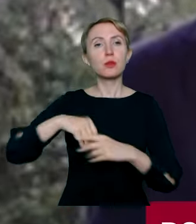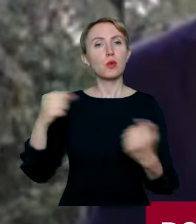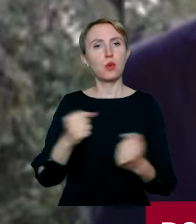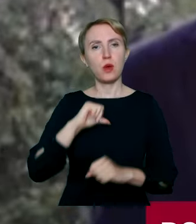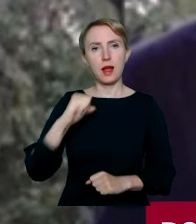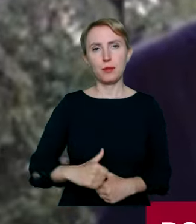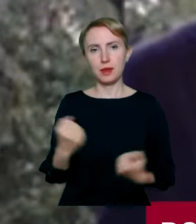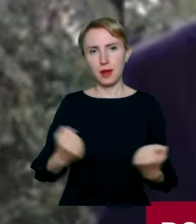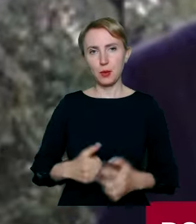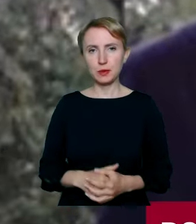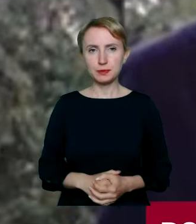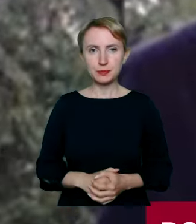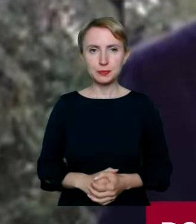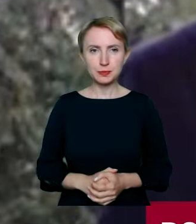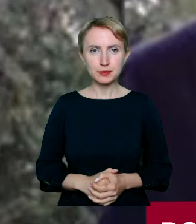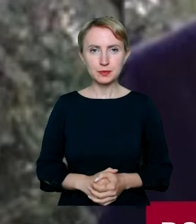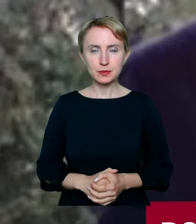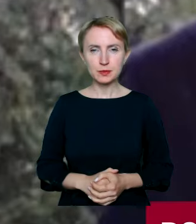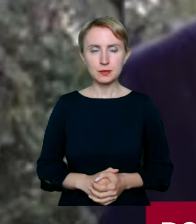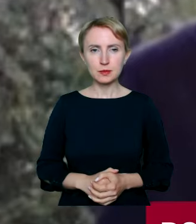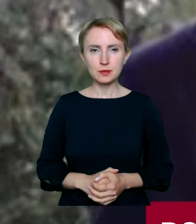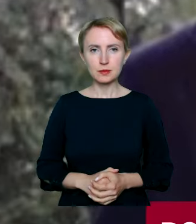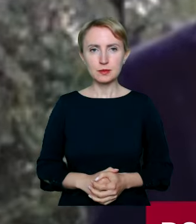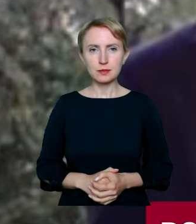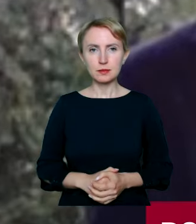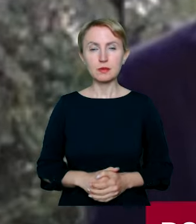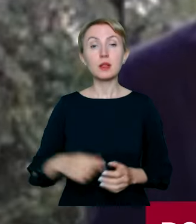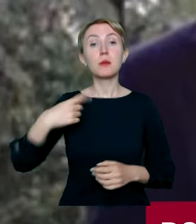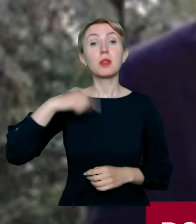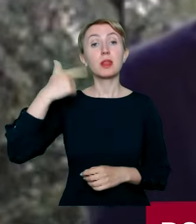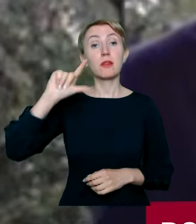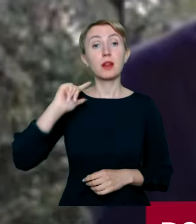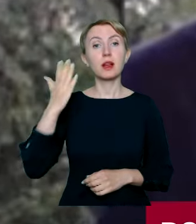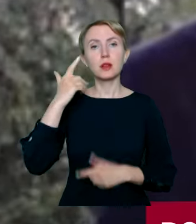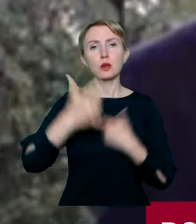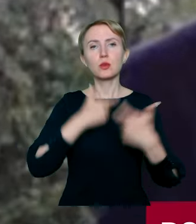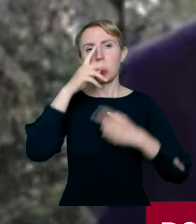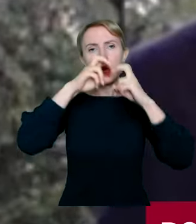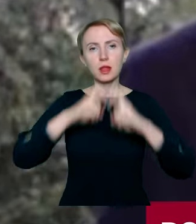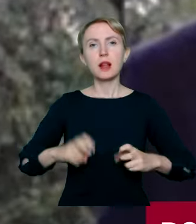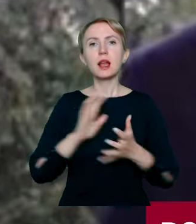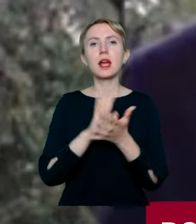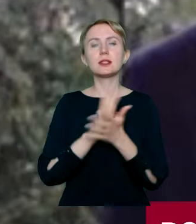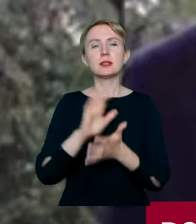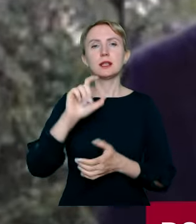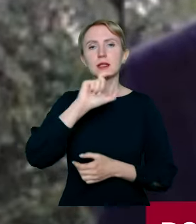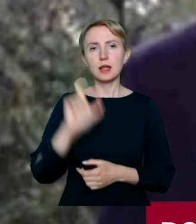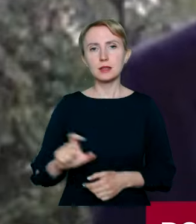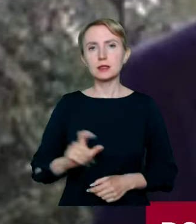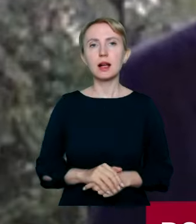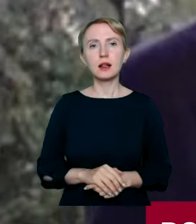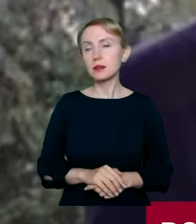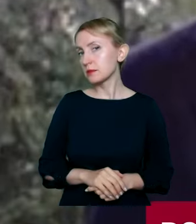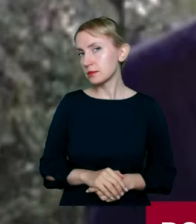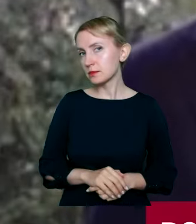kapitały publiczne. My 2 lata temu zrobiliśmy taką analizę w Gazecie Gdańskiej. We władztwie